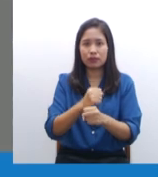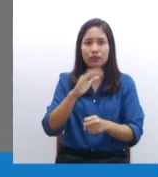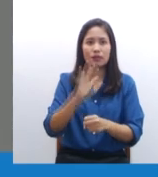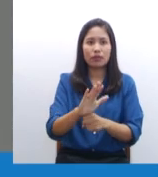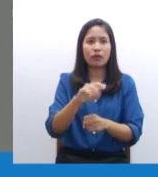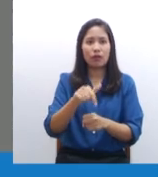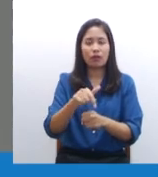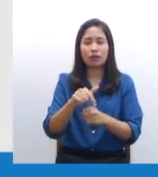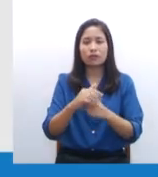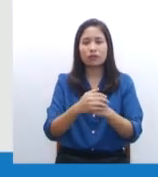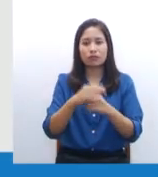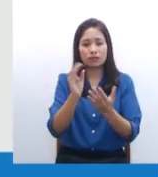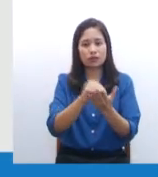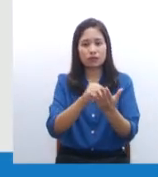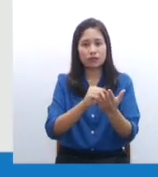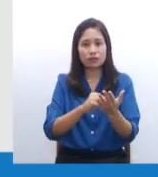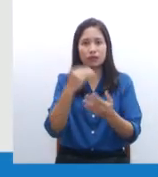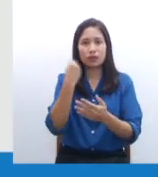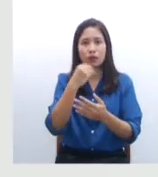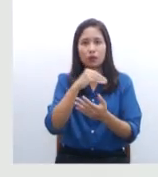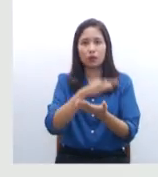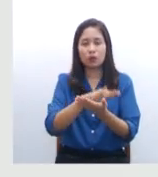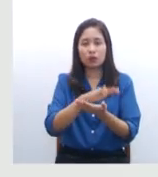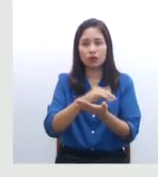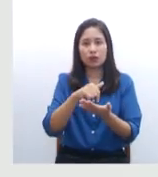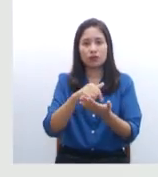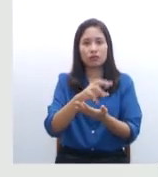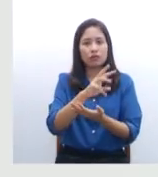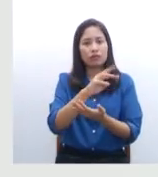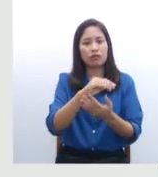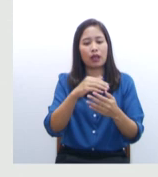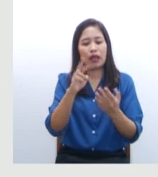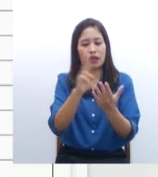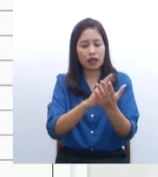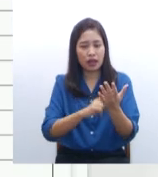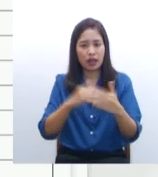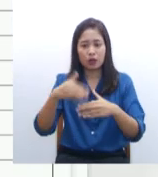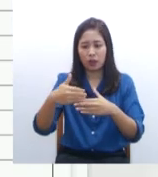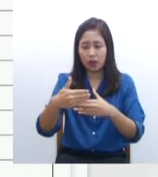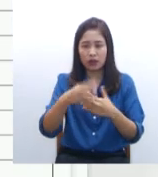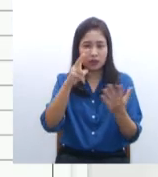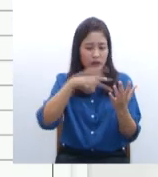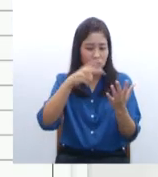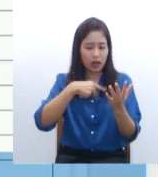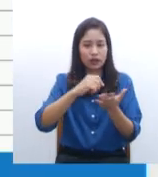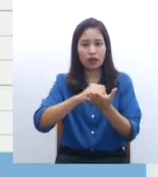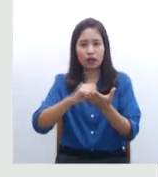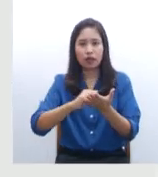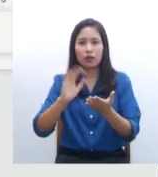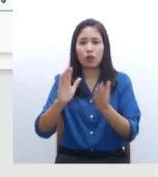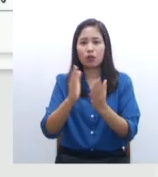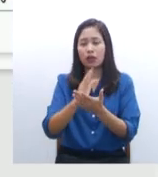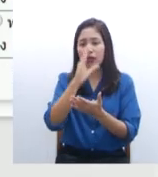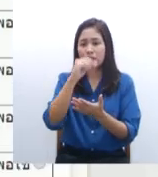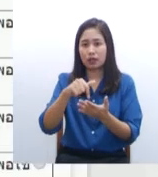เน้นโดยกำหนดให้ทุกโรงเรียนในสังกัดรายงานความก้าวหน้าด้านการอ่านการเขียนของนักเรียน